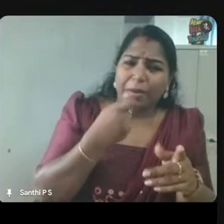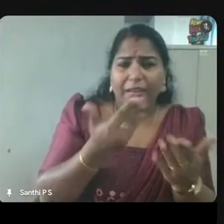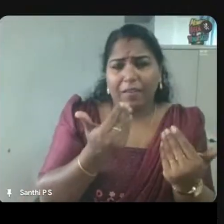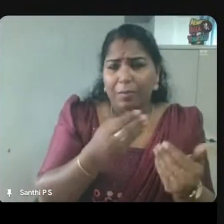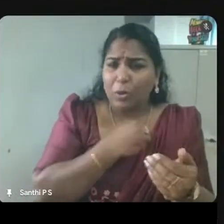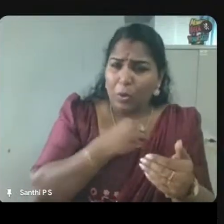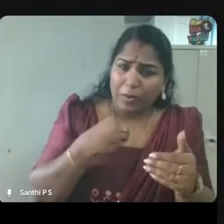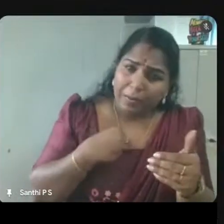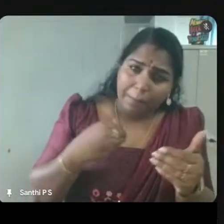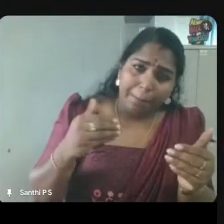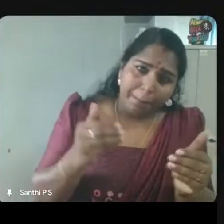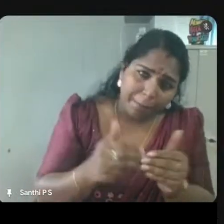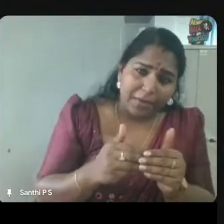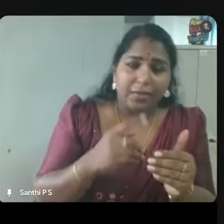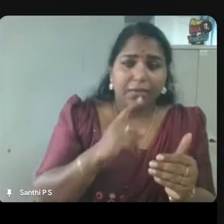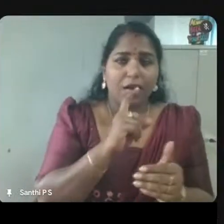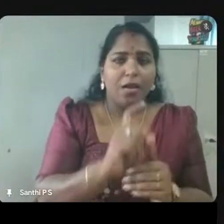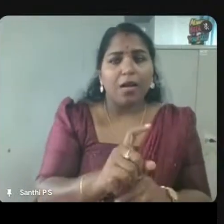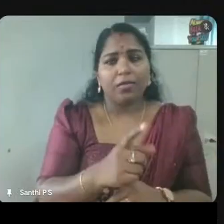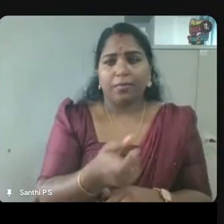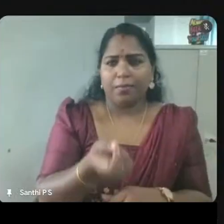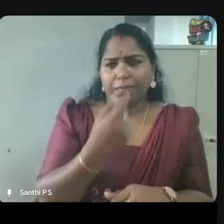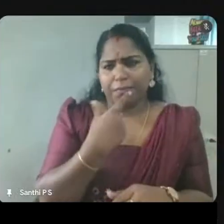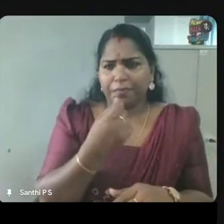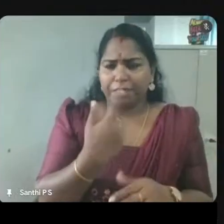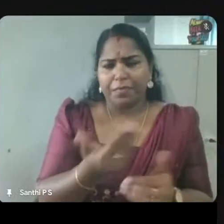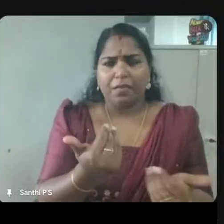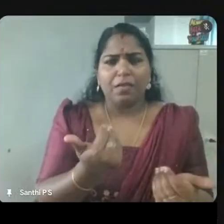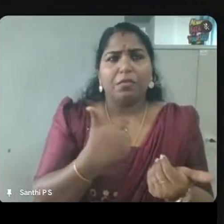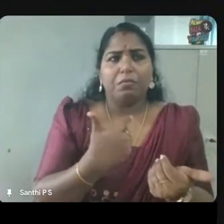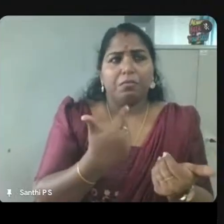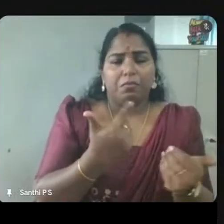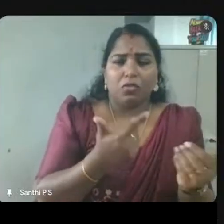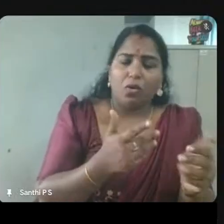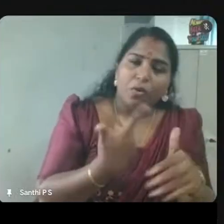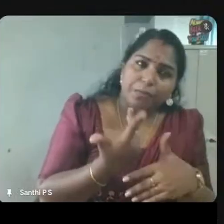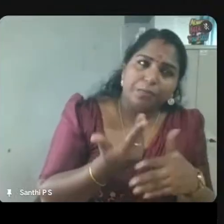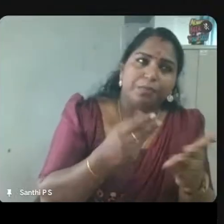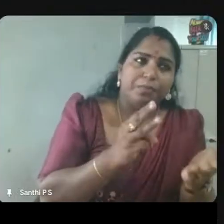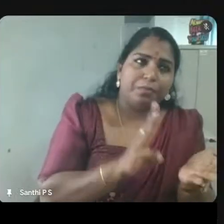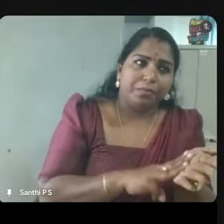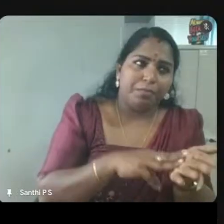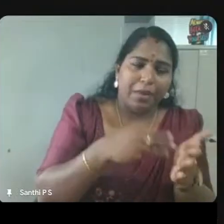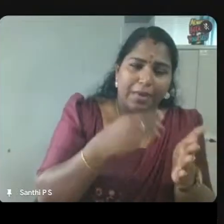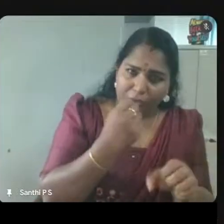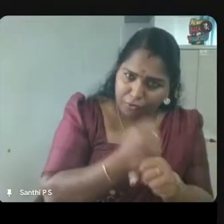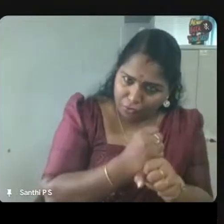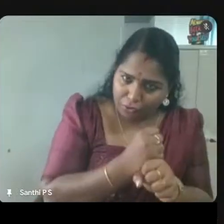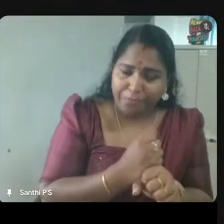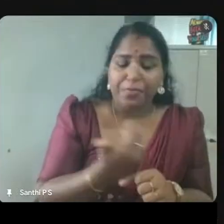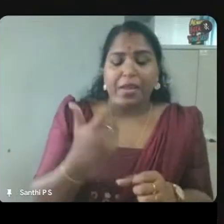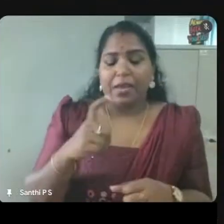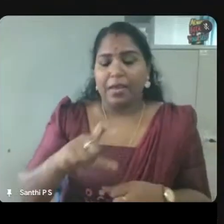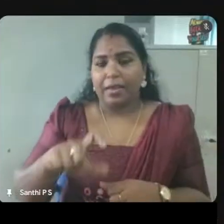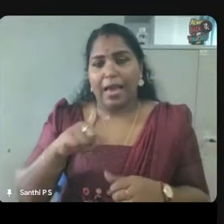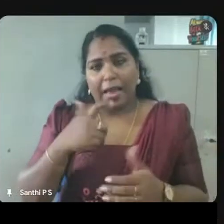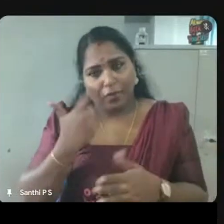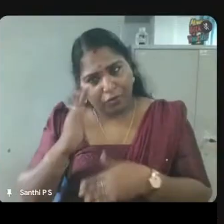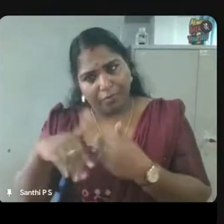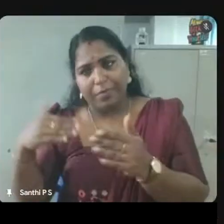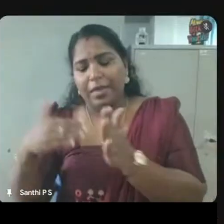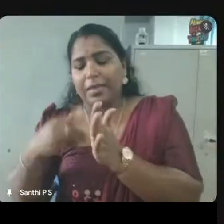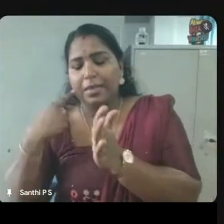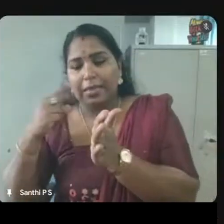കഴിക്കാവുന്നതാണ്. കാൽഷ്യം മെഗ്നീഷ്യം കോമ്പിനേഷൻസ് ഉണ്ട്, അതെല്ലാം കഴിക്കുന്നത് ഈ ട്വിച്ചിങ് മാറാനായിട്ട് സഹായിക്കും. പക്ഷേ ഈ തരുന്ന കാൽഷ്യം നമുക്ക്